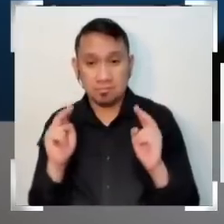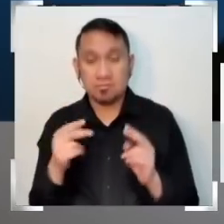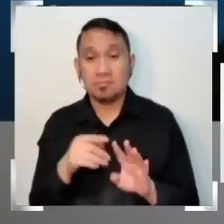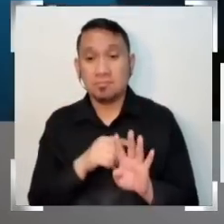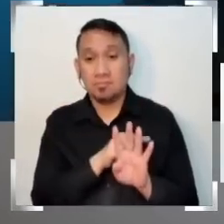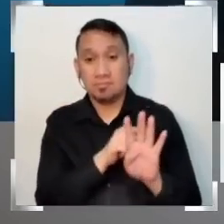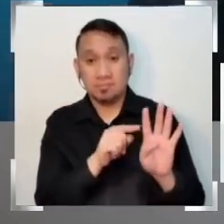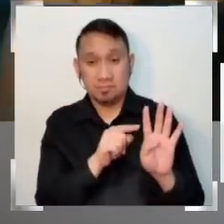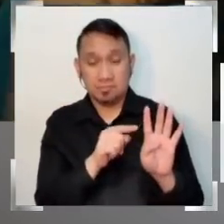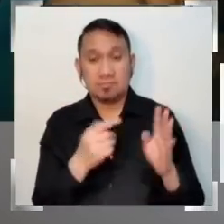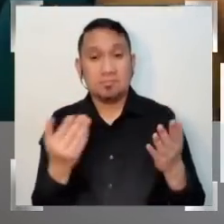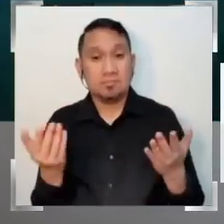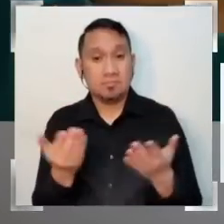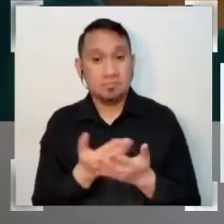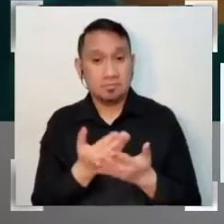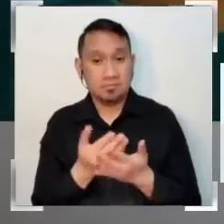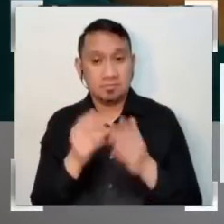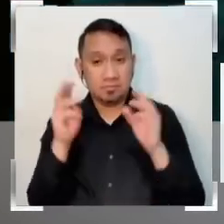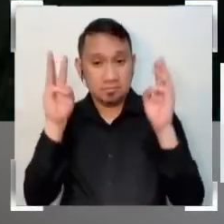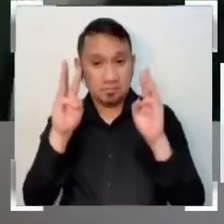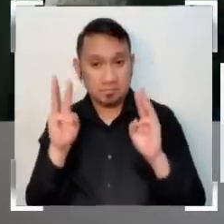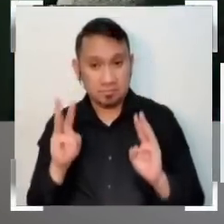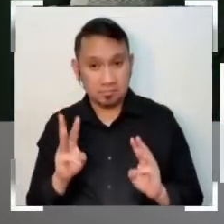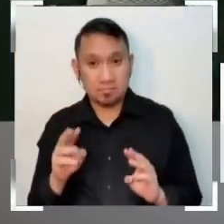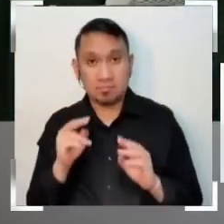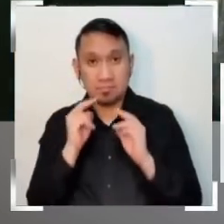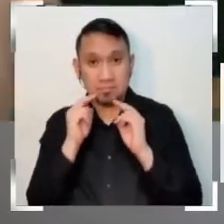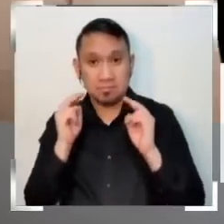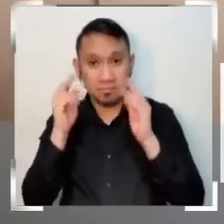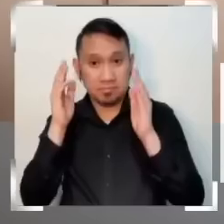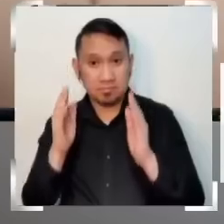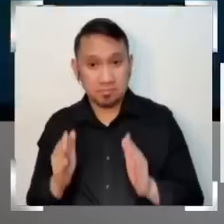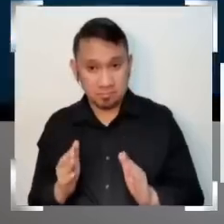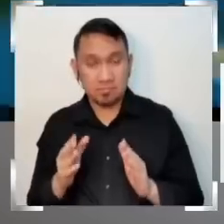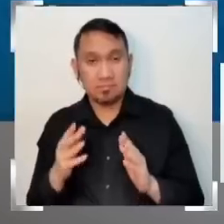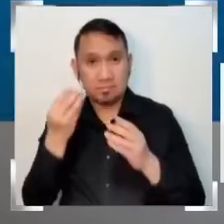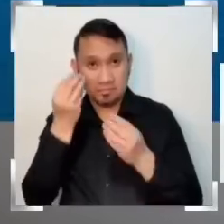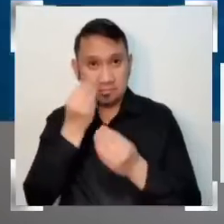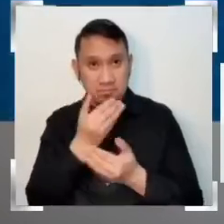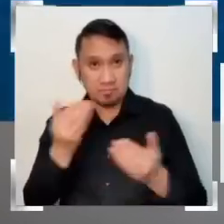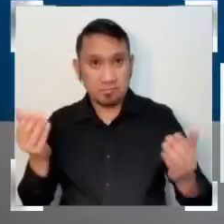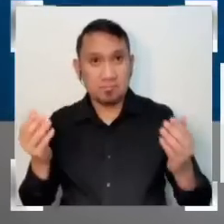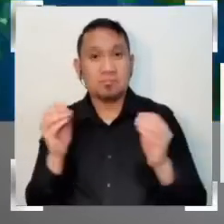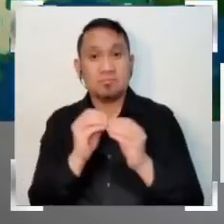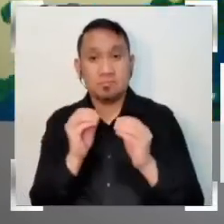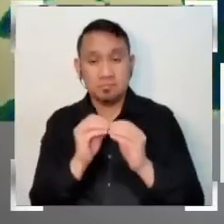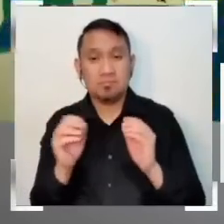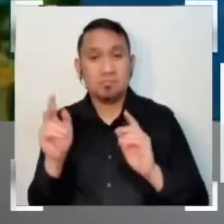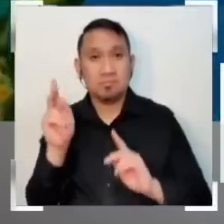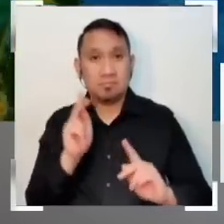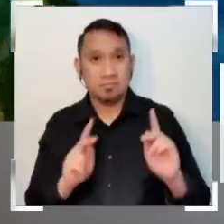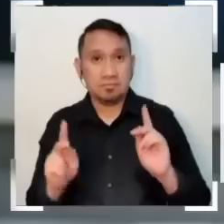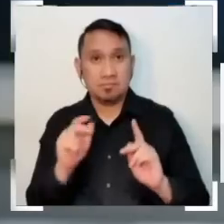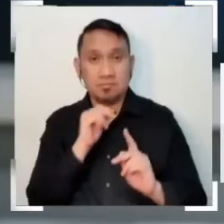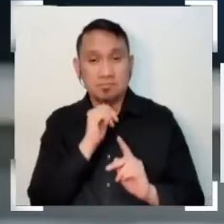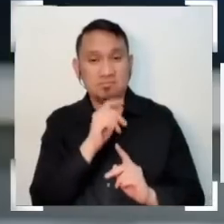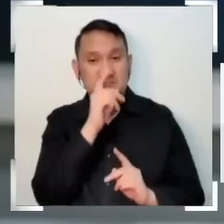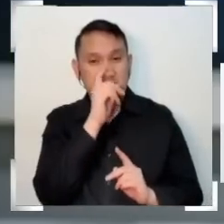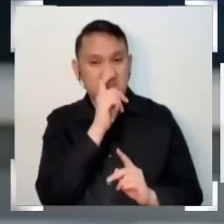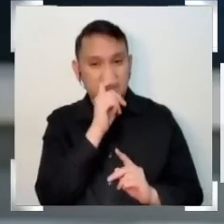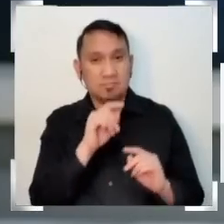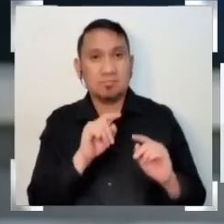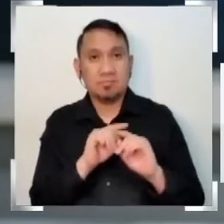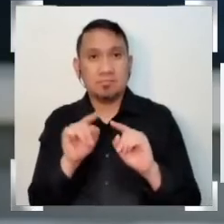weather presenter natin, eh, mas mapaparating pa natin, no, sa lahat, hindi lang sa older demographics, pati sa young demographics